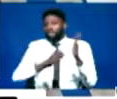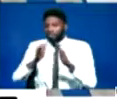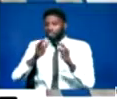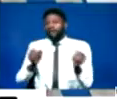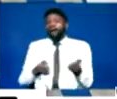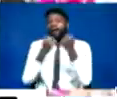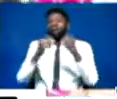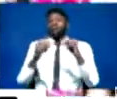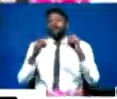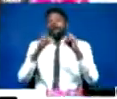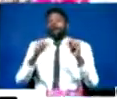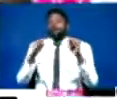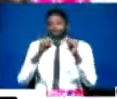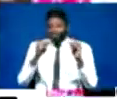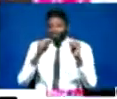jumalijalo.